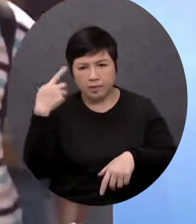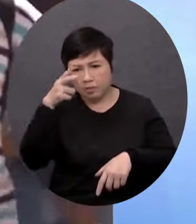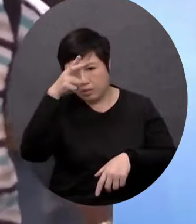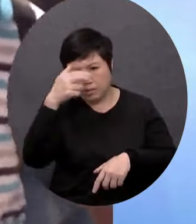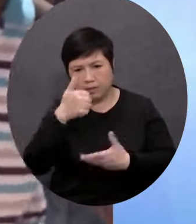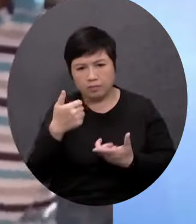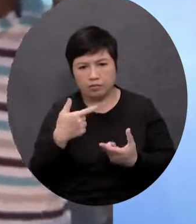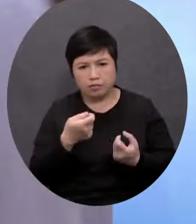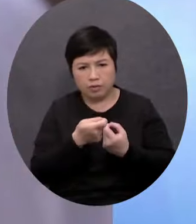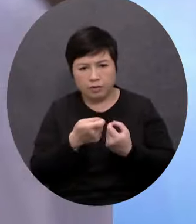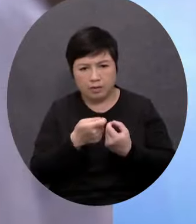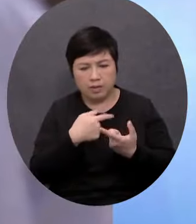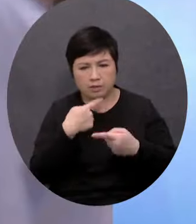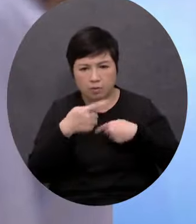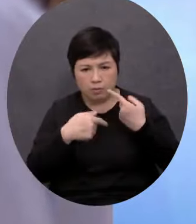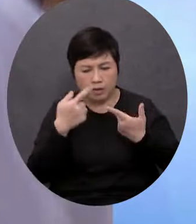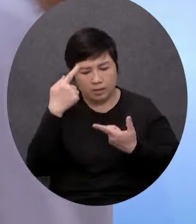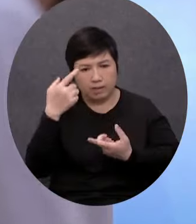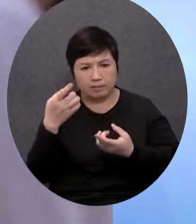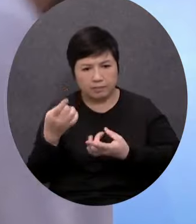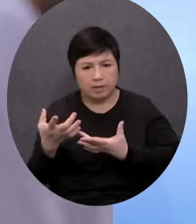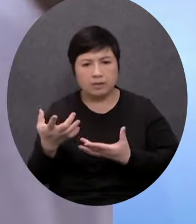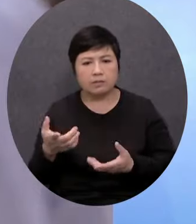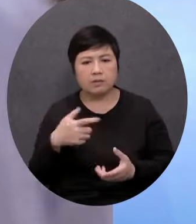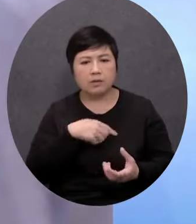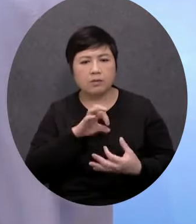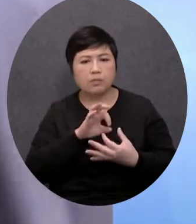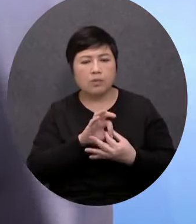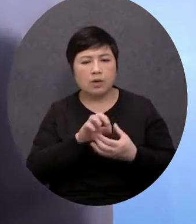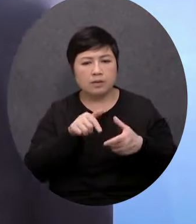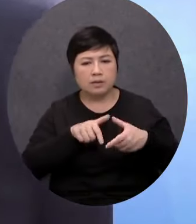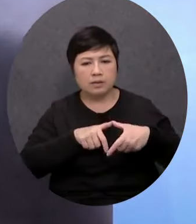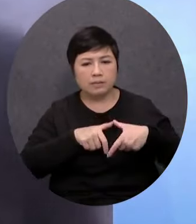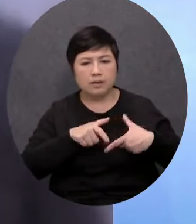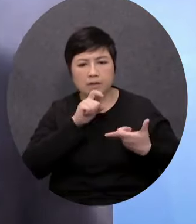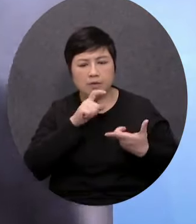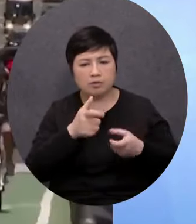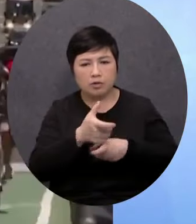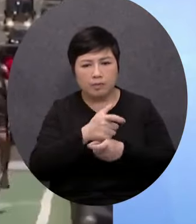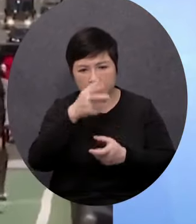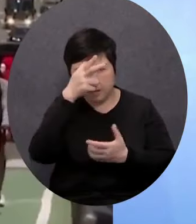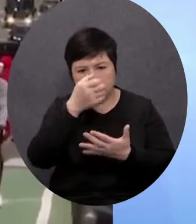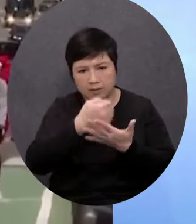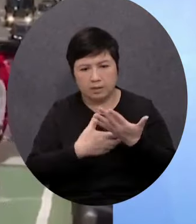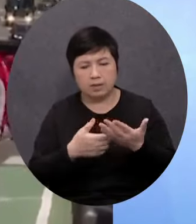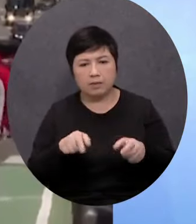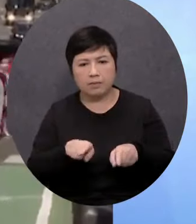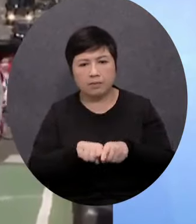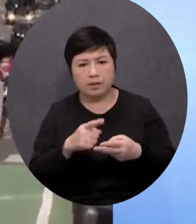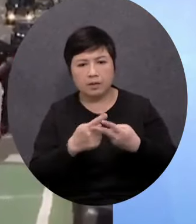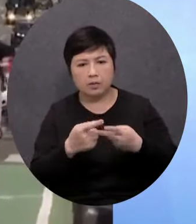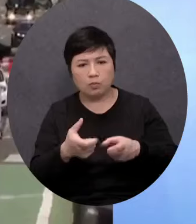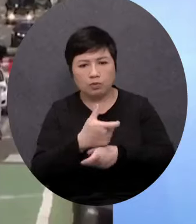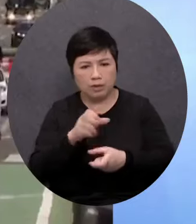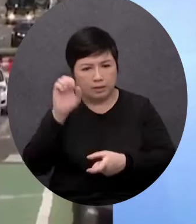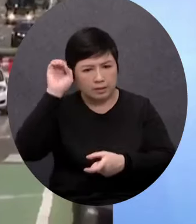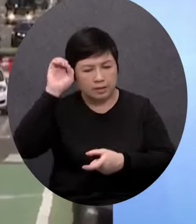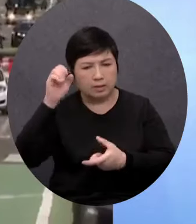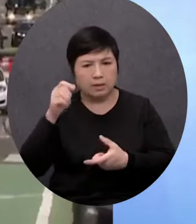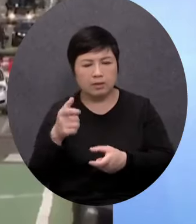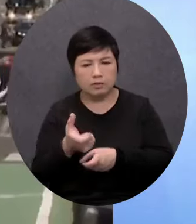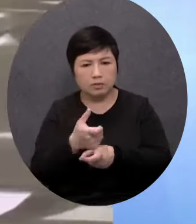話達成的重要共識，就各自關心的商貿政策問題以及兩國工商界提出的具體商